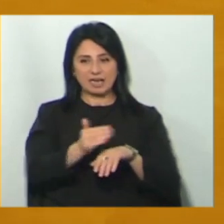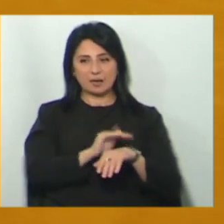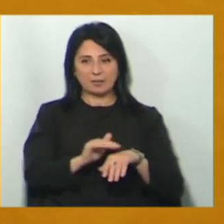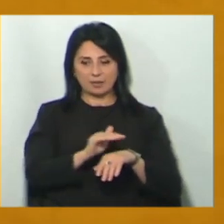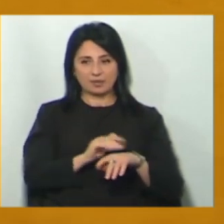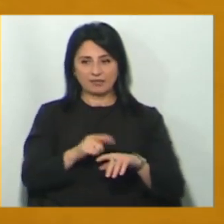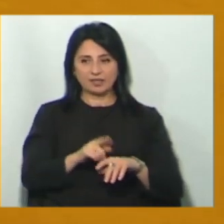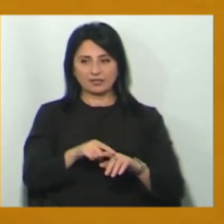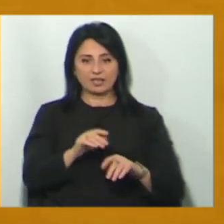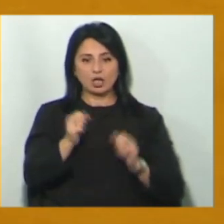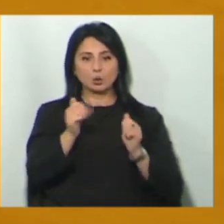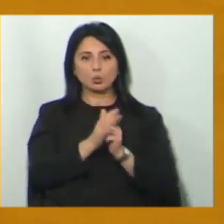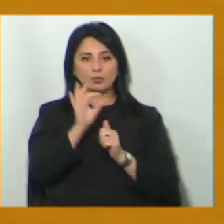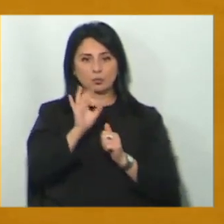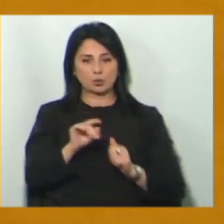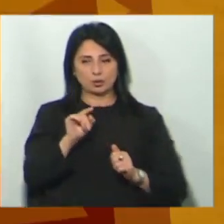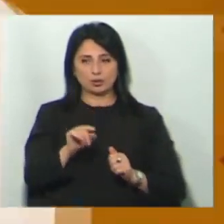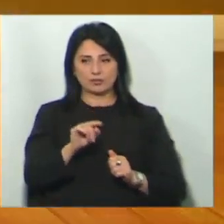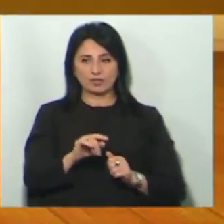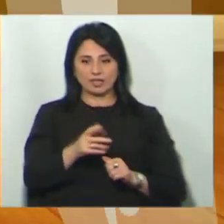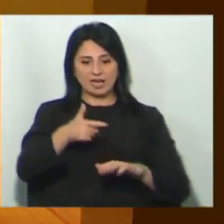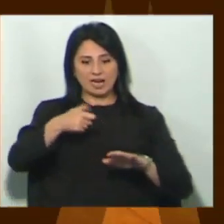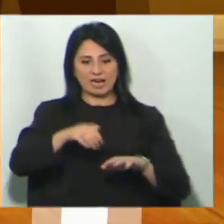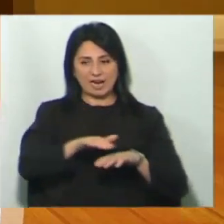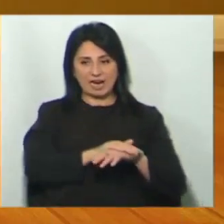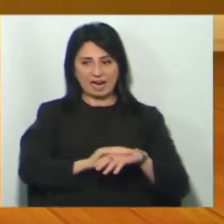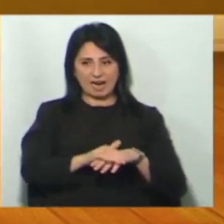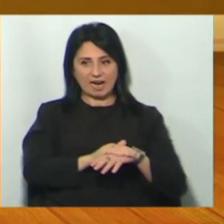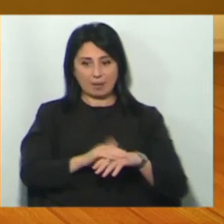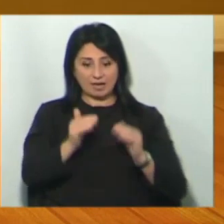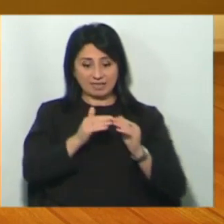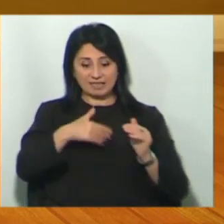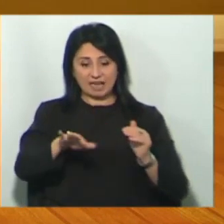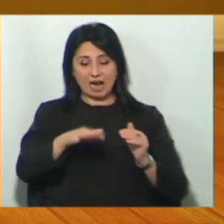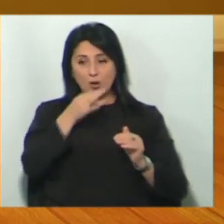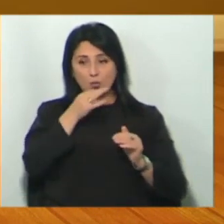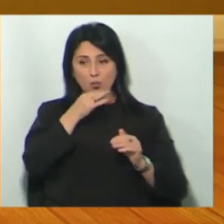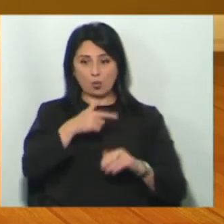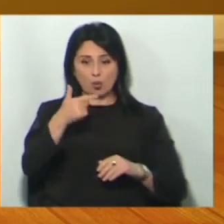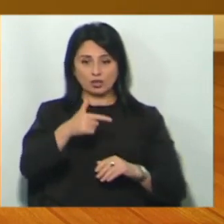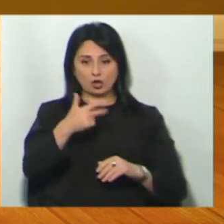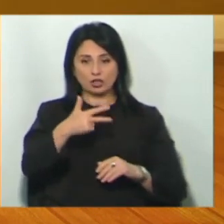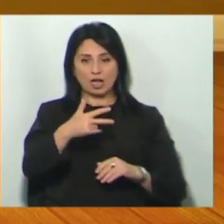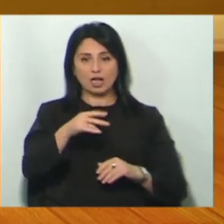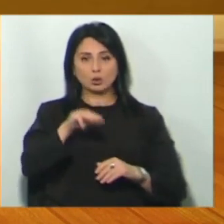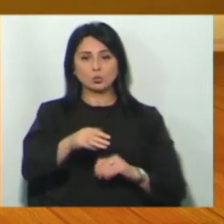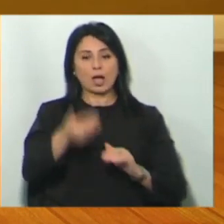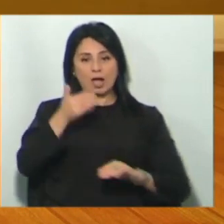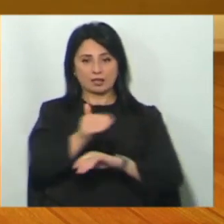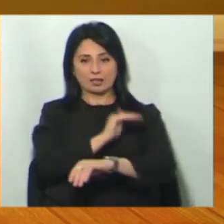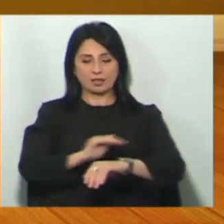ფილტრით არანაკლებ 15-ისა კრემი კანზე წაისვით სახლიდან გასვლამდე 20-30 წუთით